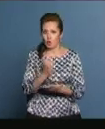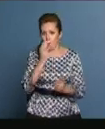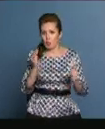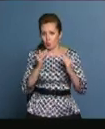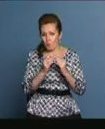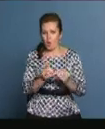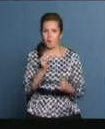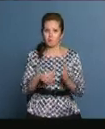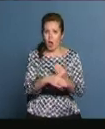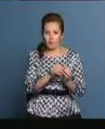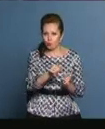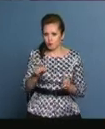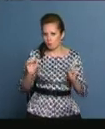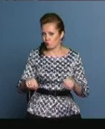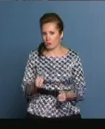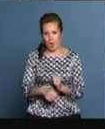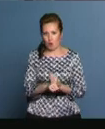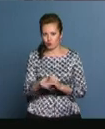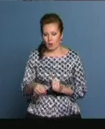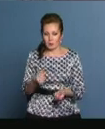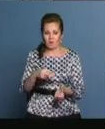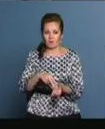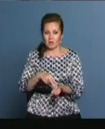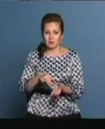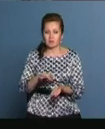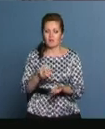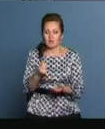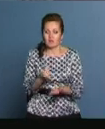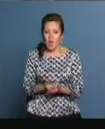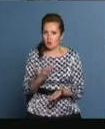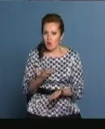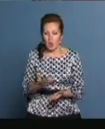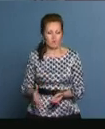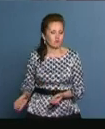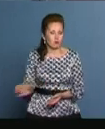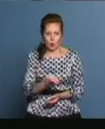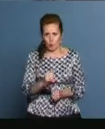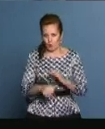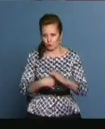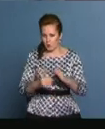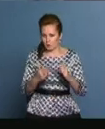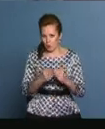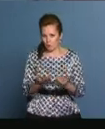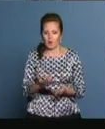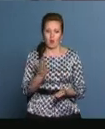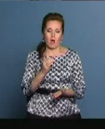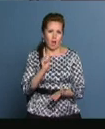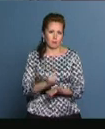может каждый. В цене практически все у бездомных людей, у малоимущих людей. Но в первую очередь, конечно,